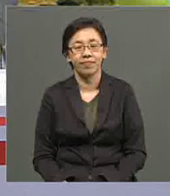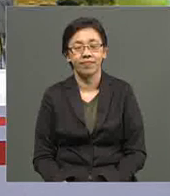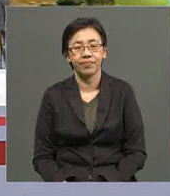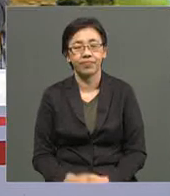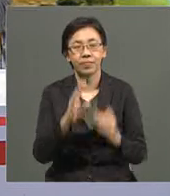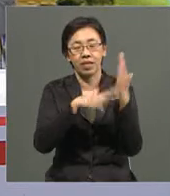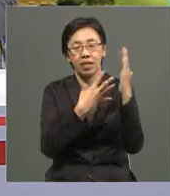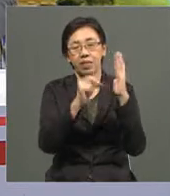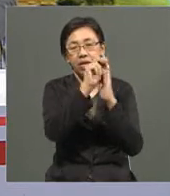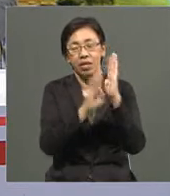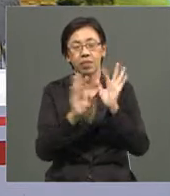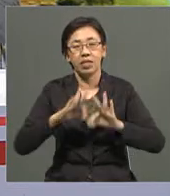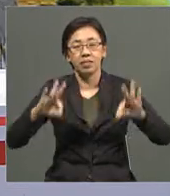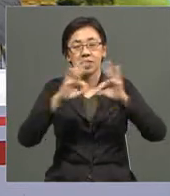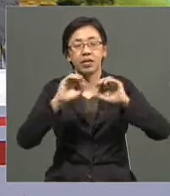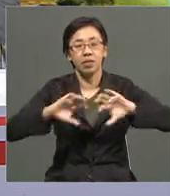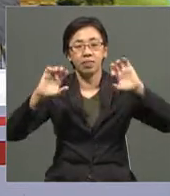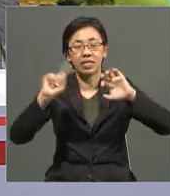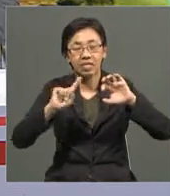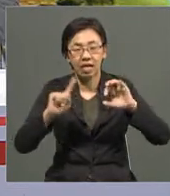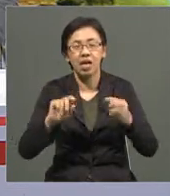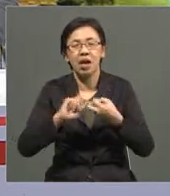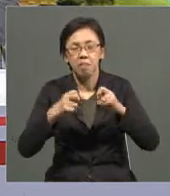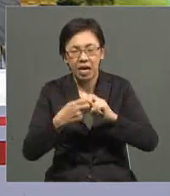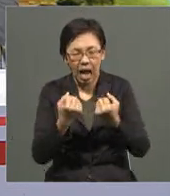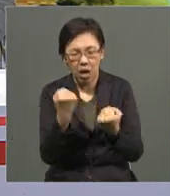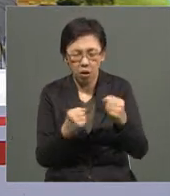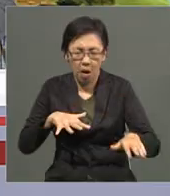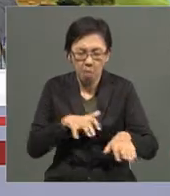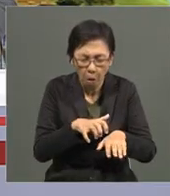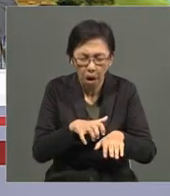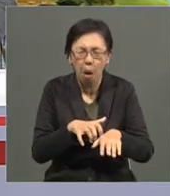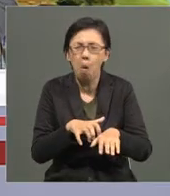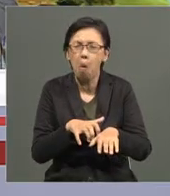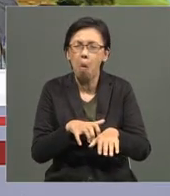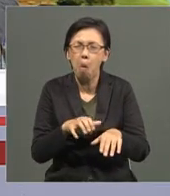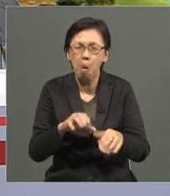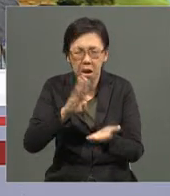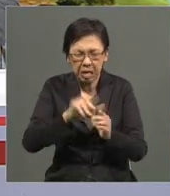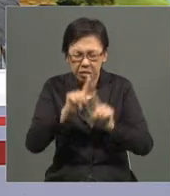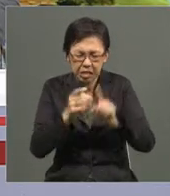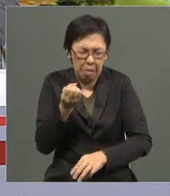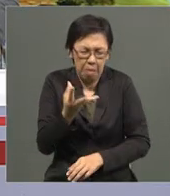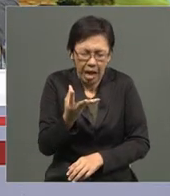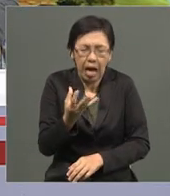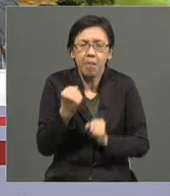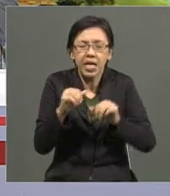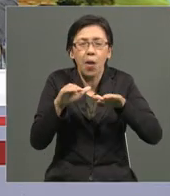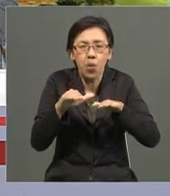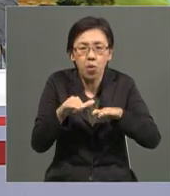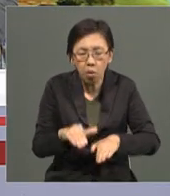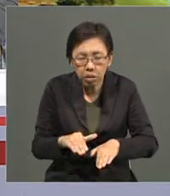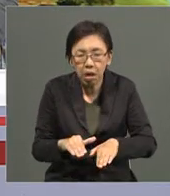อีกหนึ่งนโยบายสำคัญของรัฐบาลก็คือการลดอุบัติเหตุบนท้องถนนนะคะเพราะว่าถ้าไปดูสถิติแล้วเนี่ยในแต่ละครั้งก็ทำให้เกิด